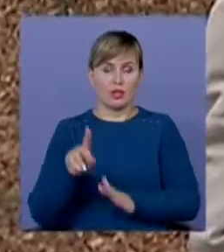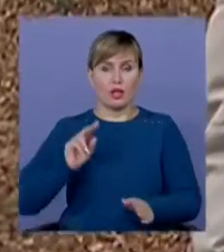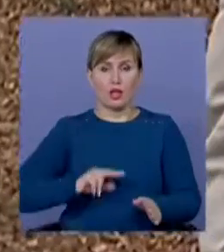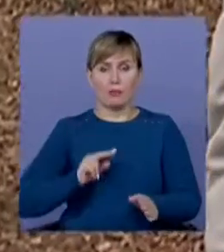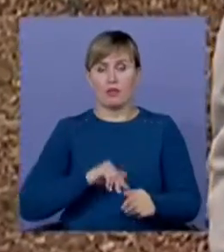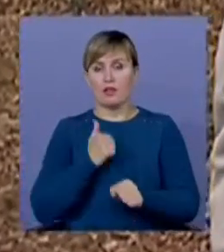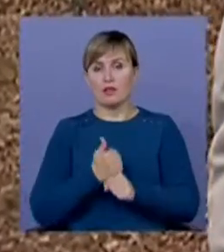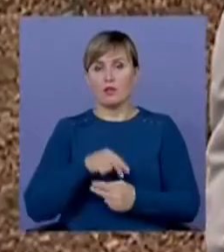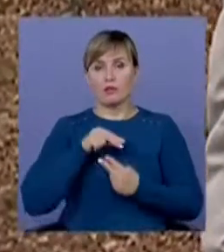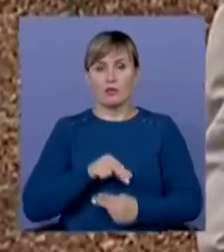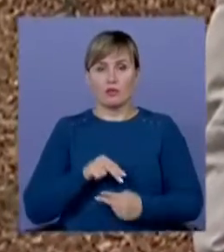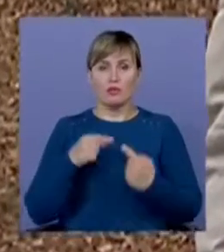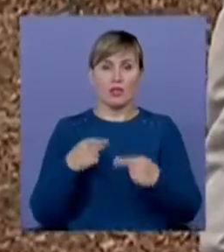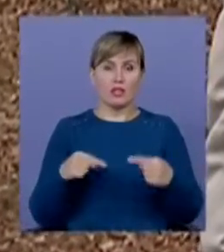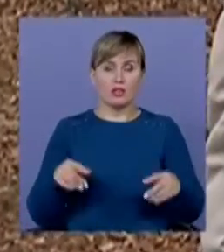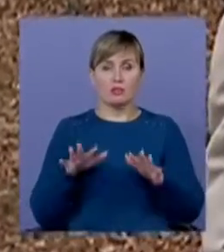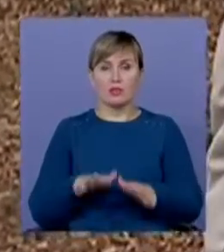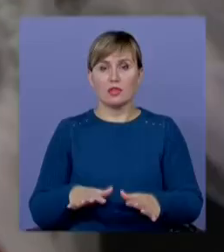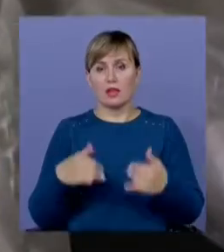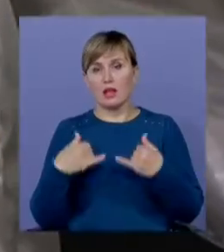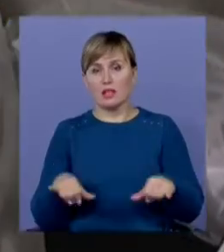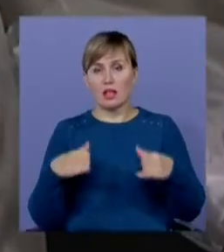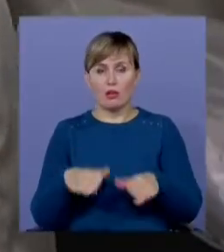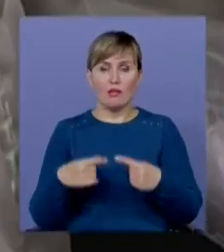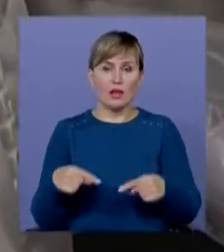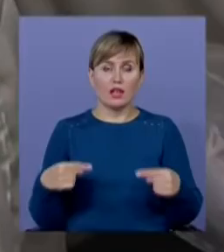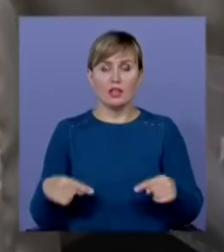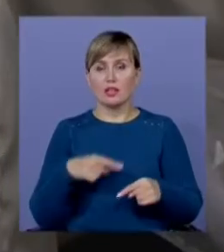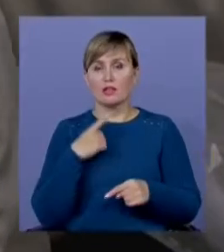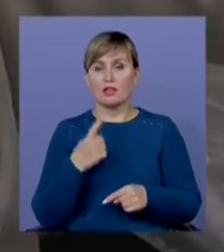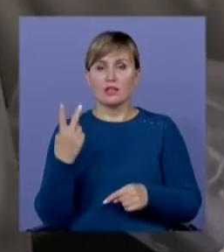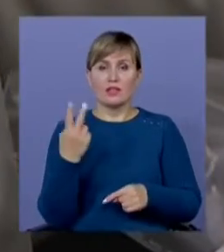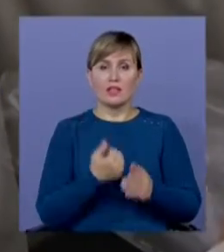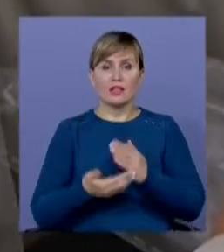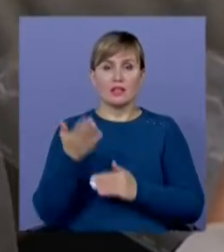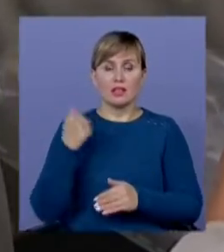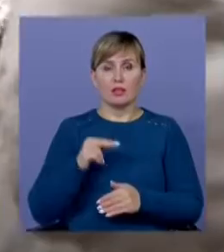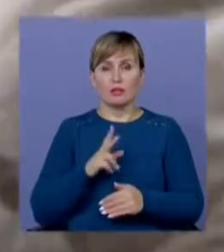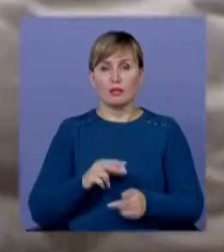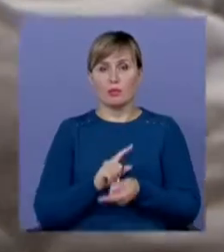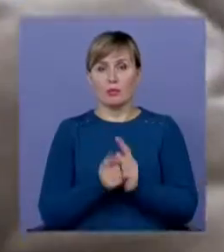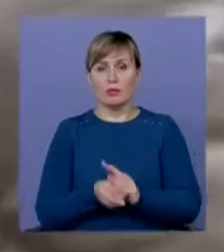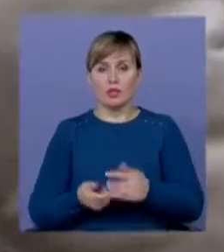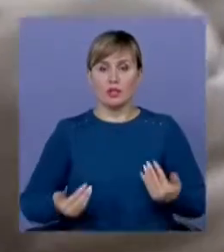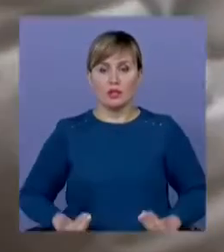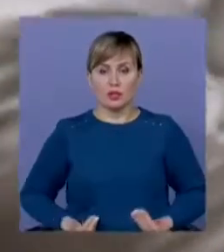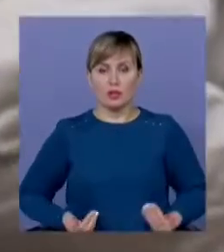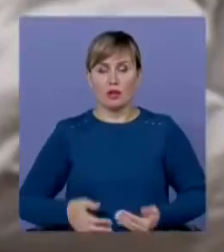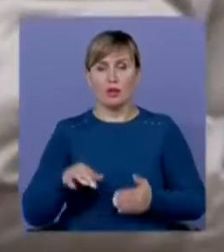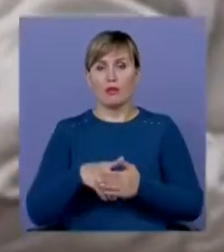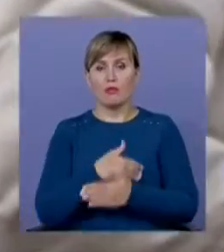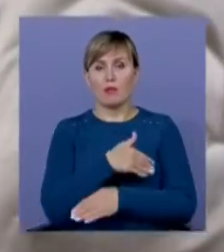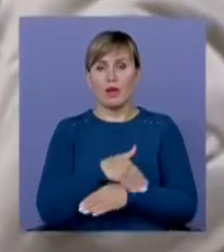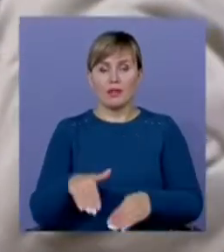В основном она трудилась в различных местах общественного питания. Женщина говорит, что недели 2 назад ее дочь сменила место жительства. О новом